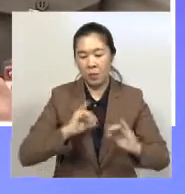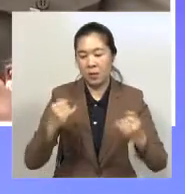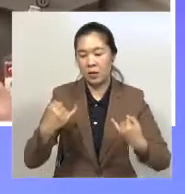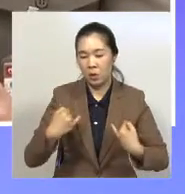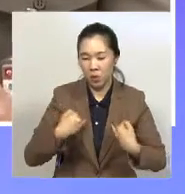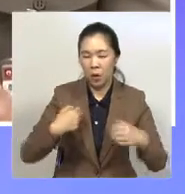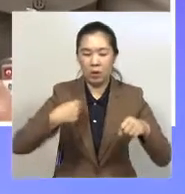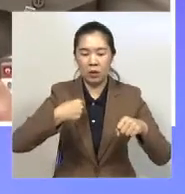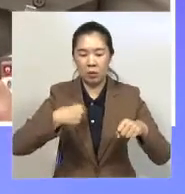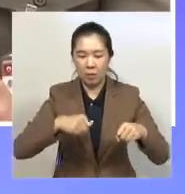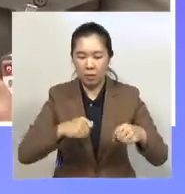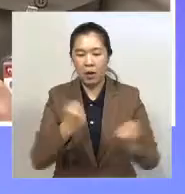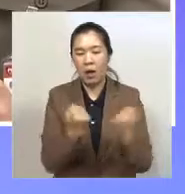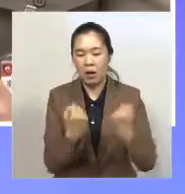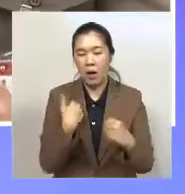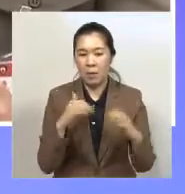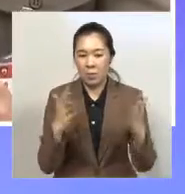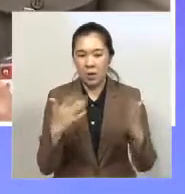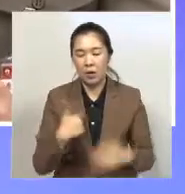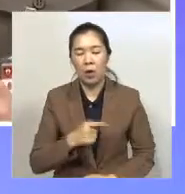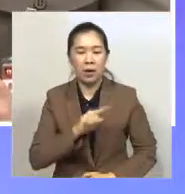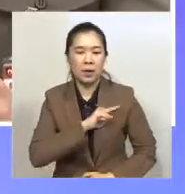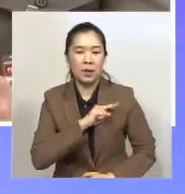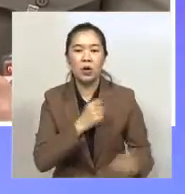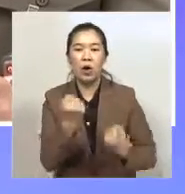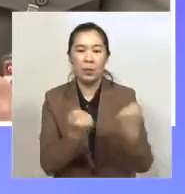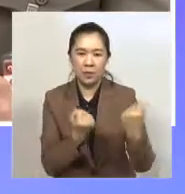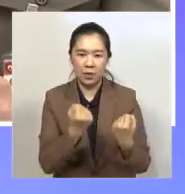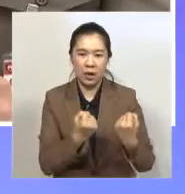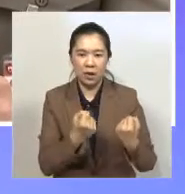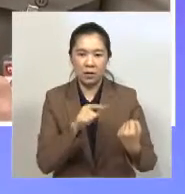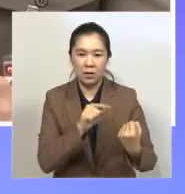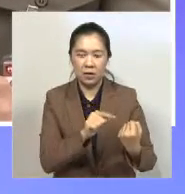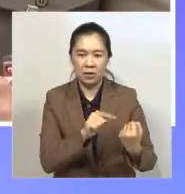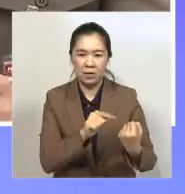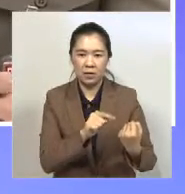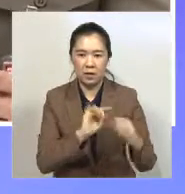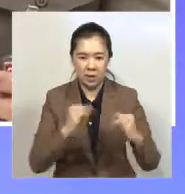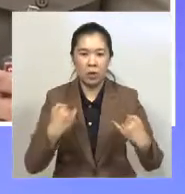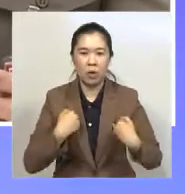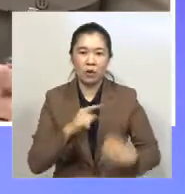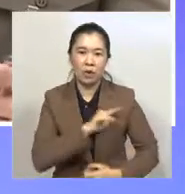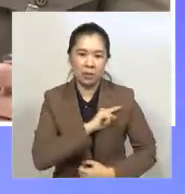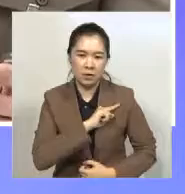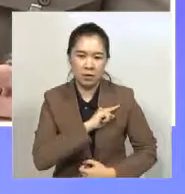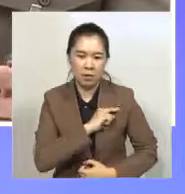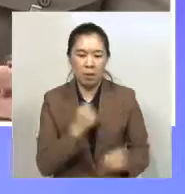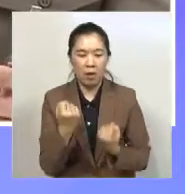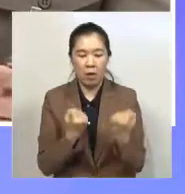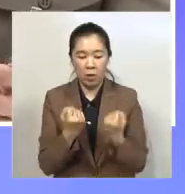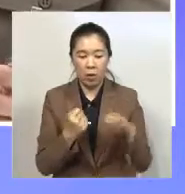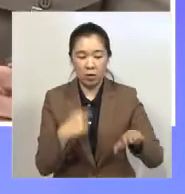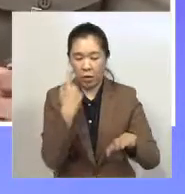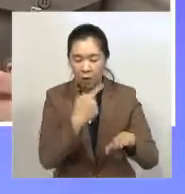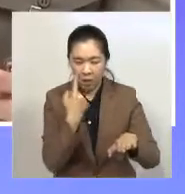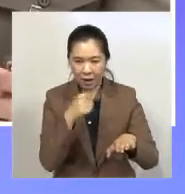ทำยังไงก็ต้องเป็นภาระของท่านเจ้าของนั่นแหละนะท่านก็ต้องไปดูรถของท่านเองให้ใครไปขับนะครับ